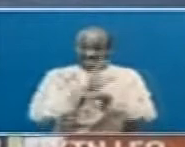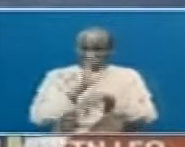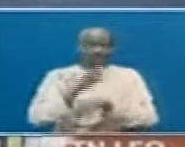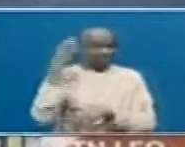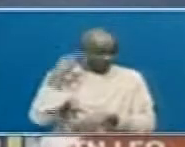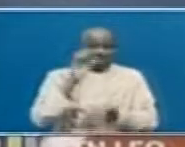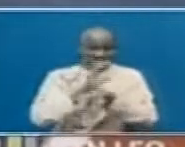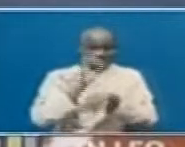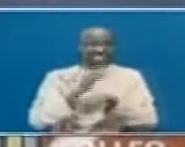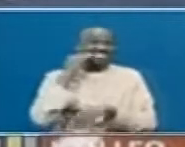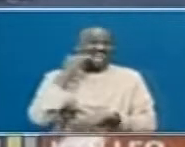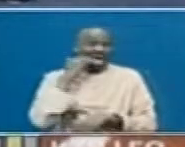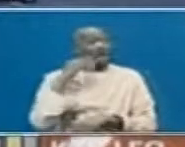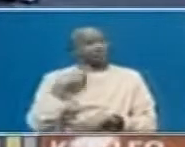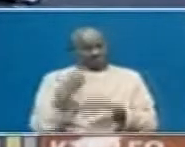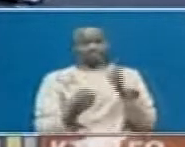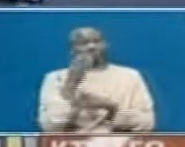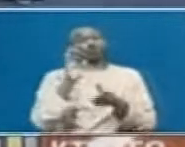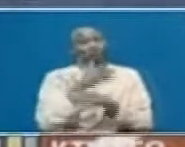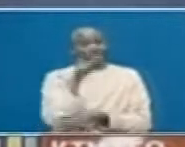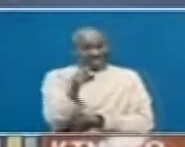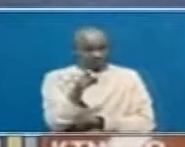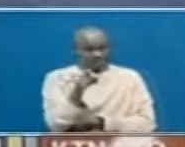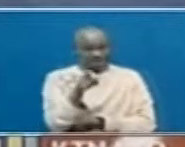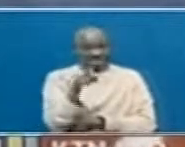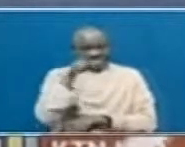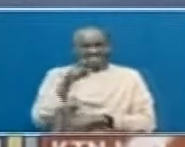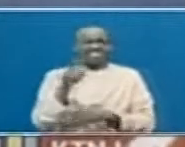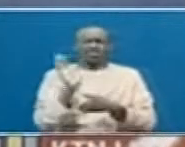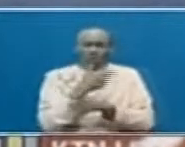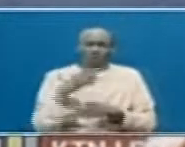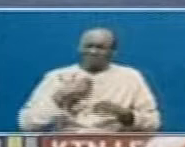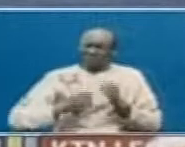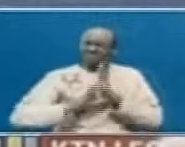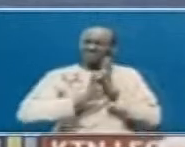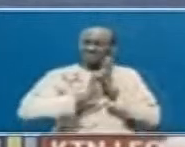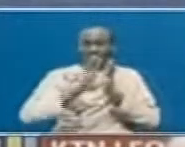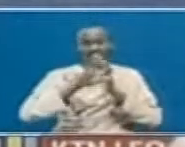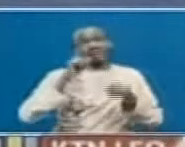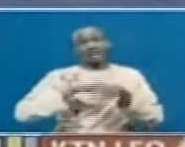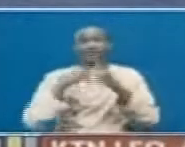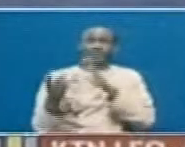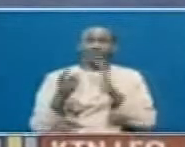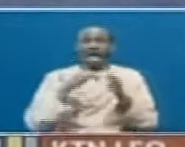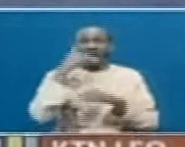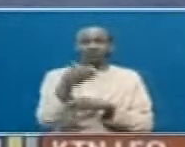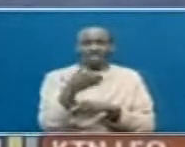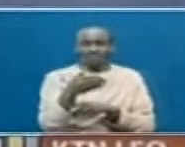mbali sana huko Siaya. Na wimbo wenyewe ikajulikana baada ya miaka karibu,